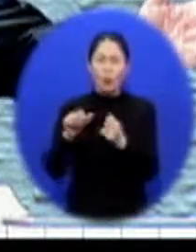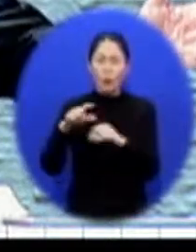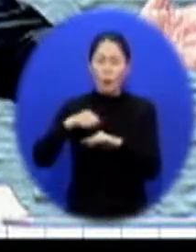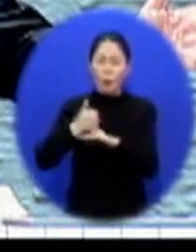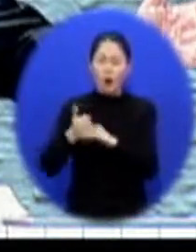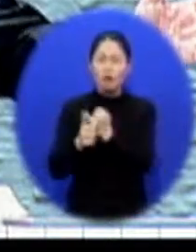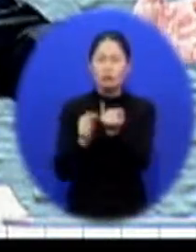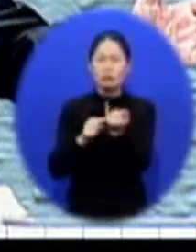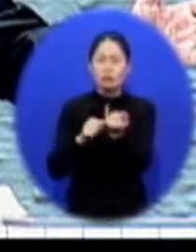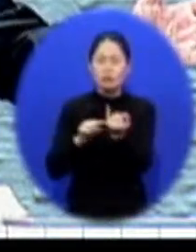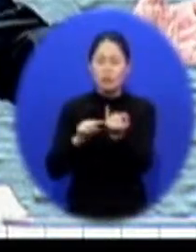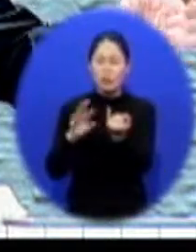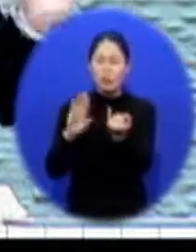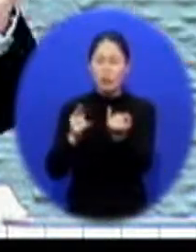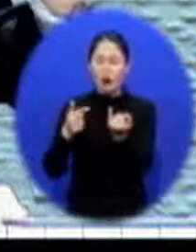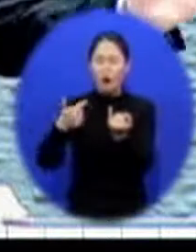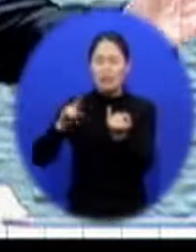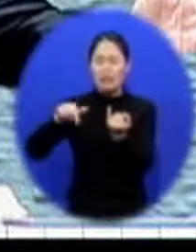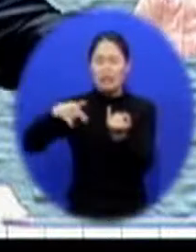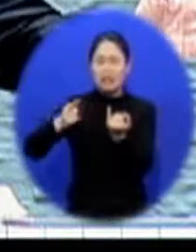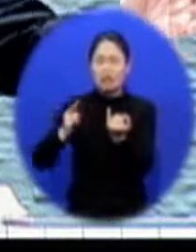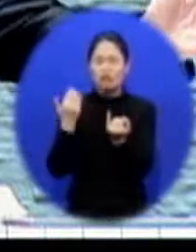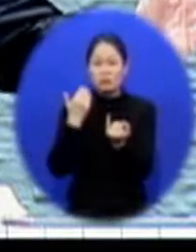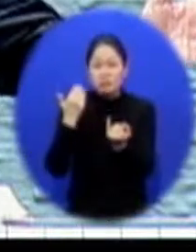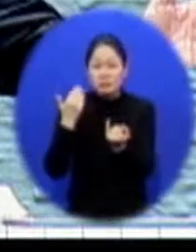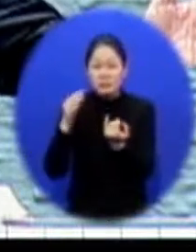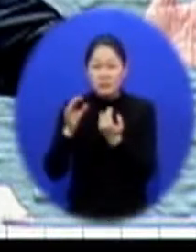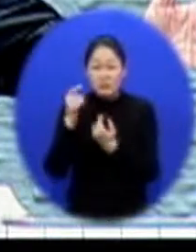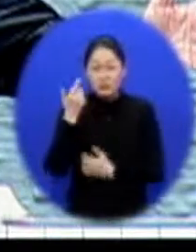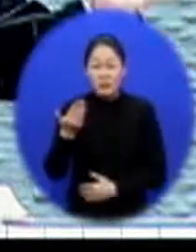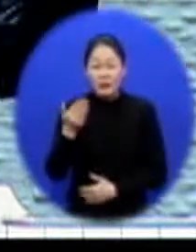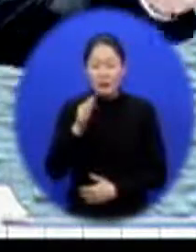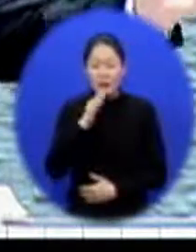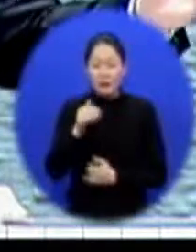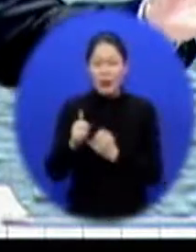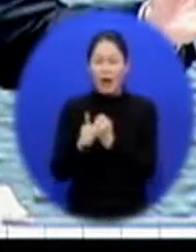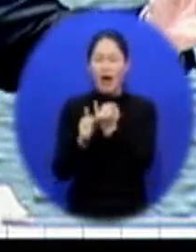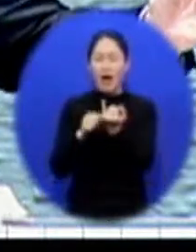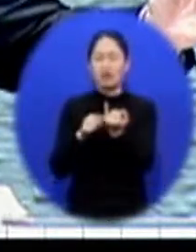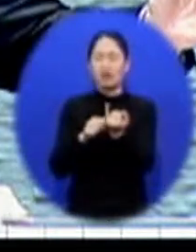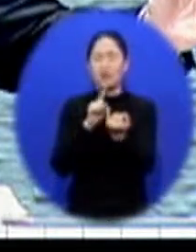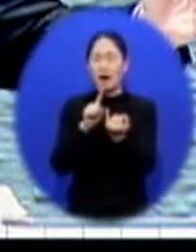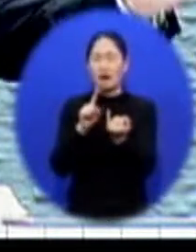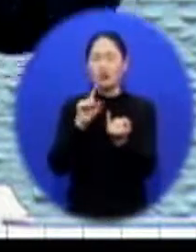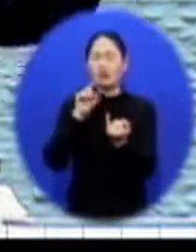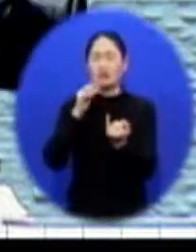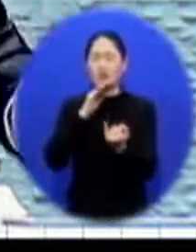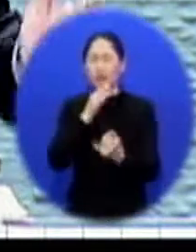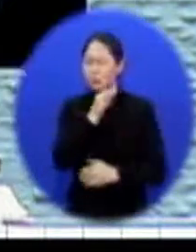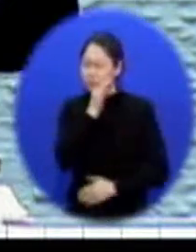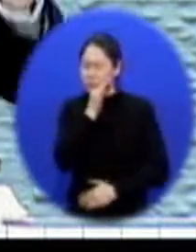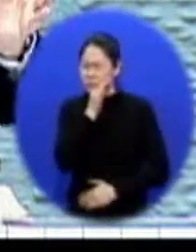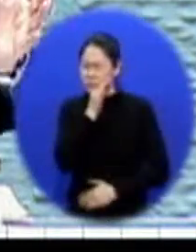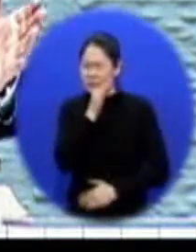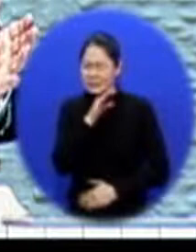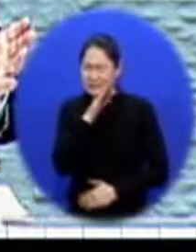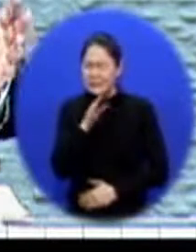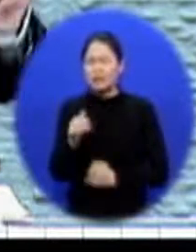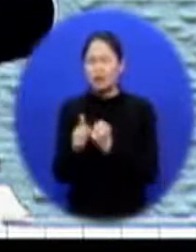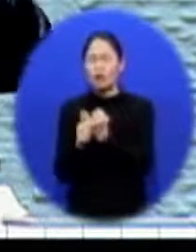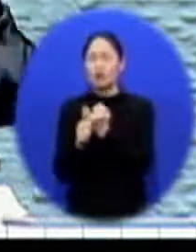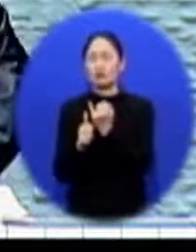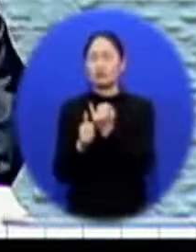누굽니까 아내 라고 말하기도 부끄러워요 누나 에요 누나 친 남매 사이에